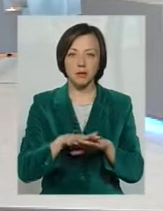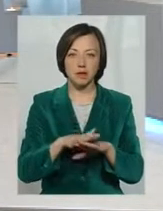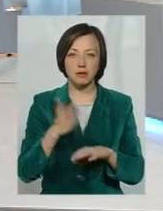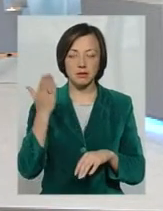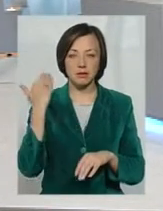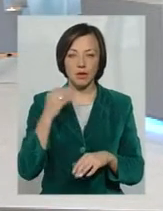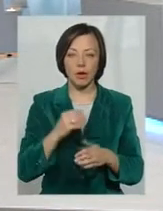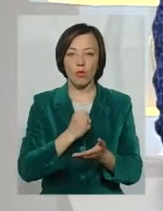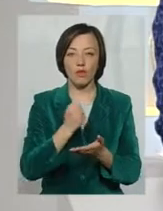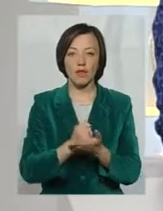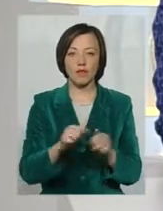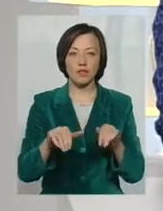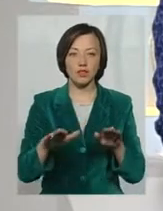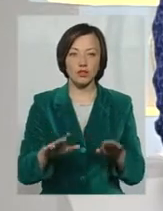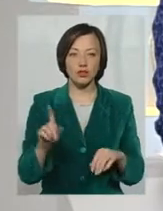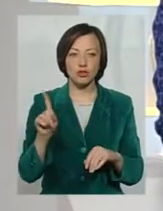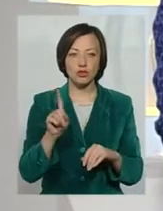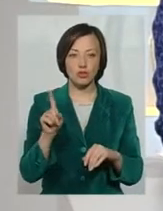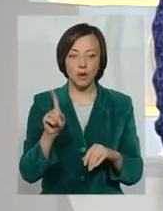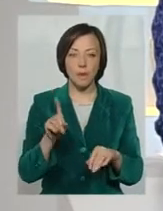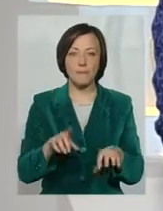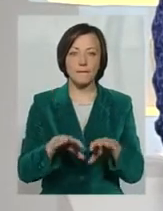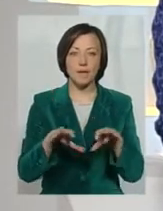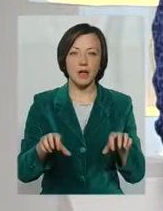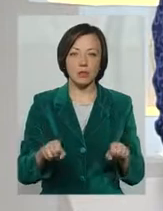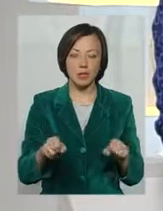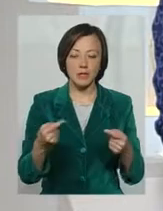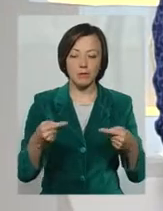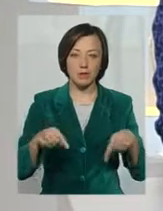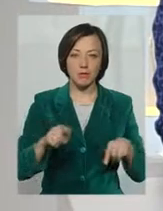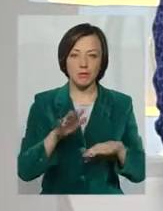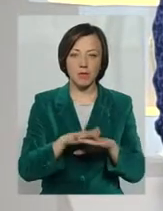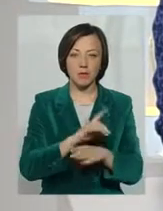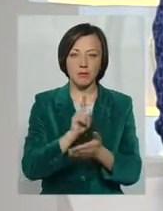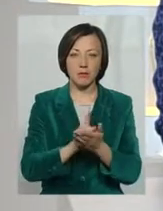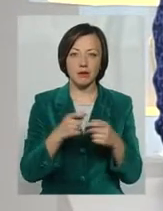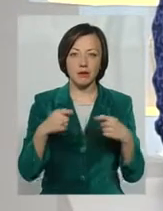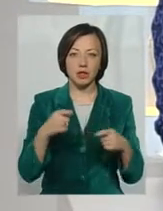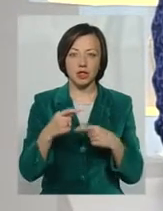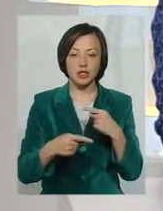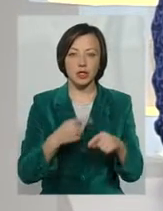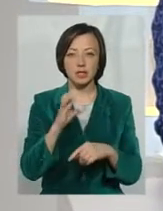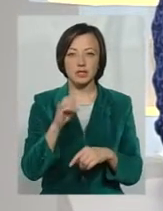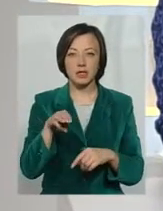часу ухвалив рішення, що майно збанкрутілих банків має продаватися через Сетам.